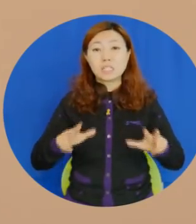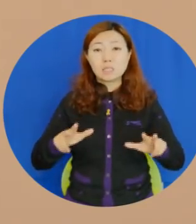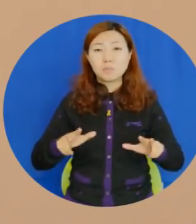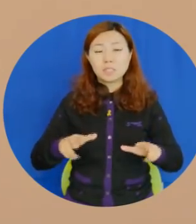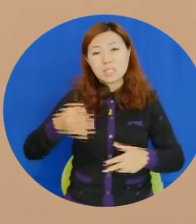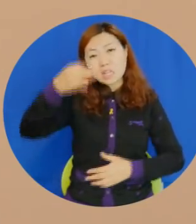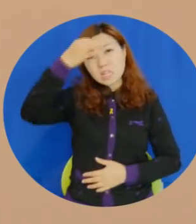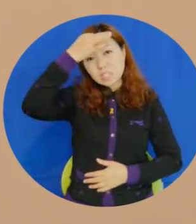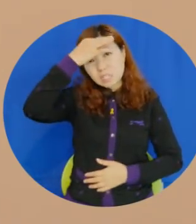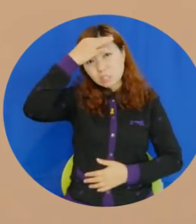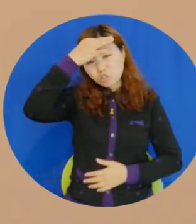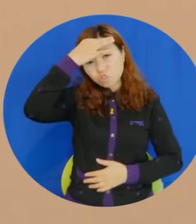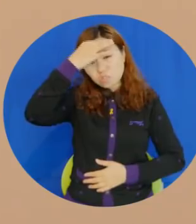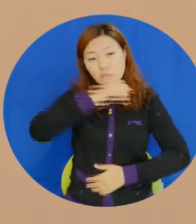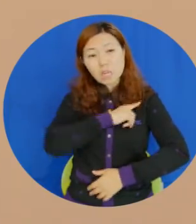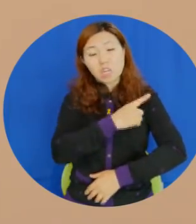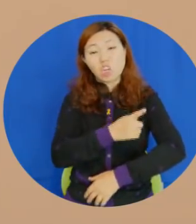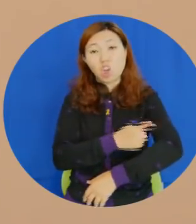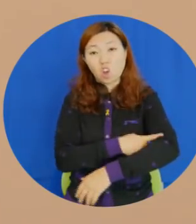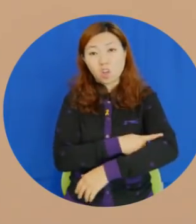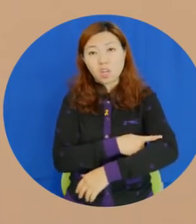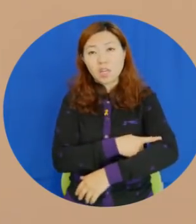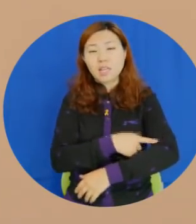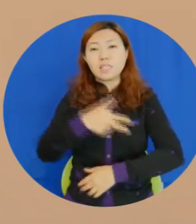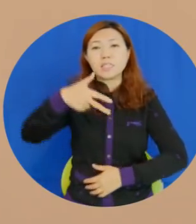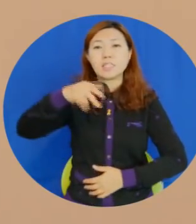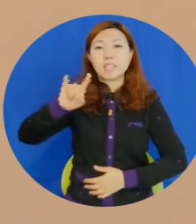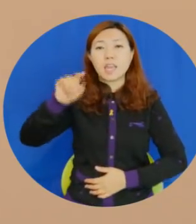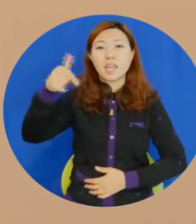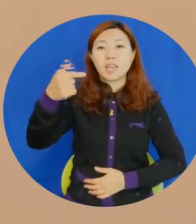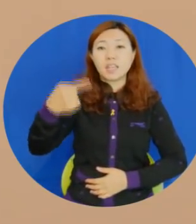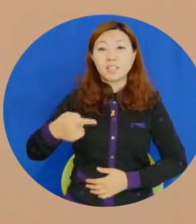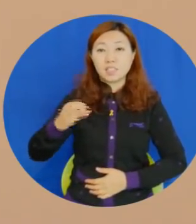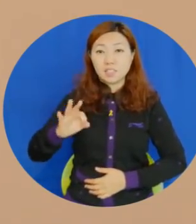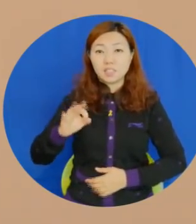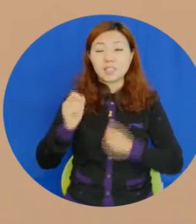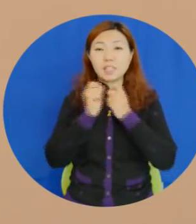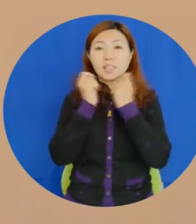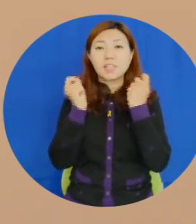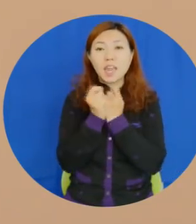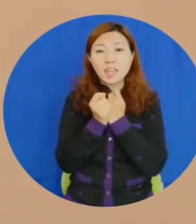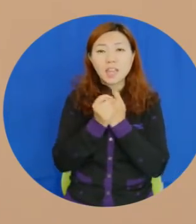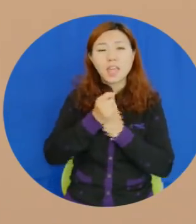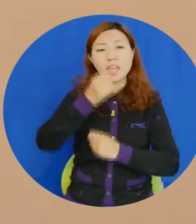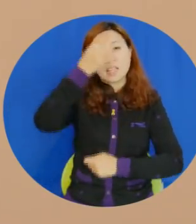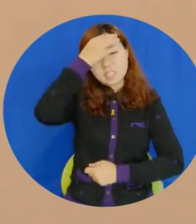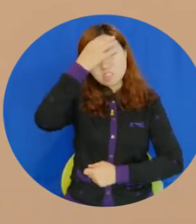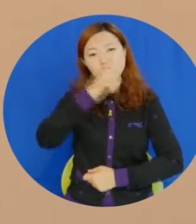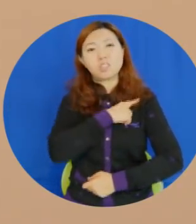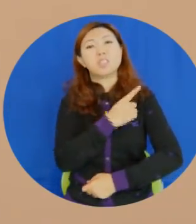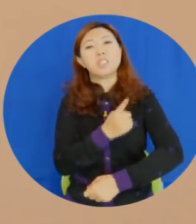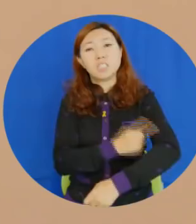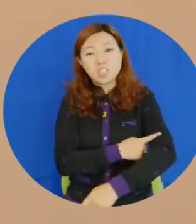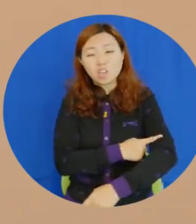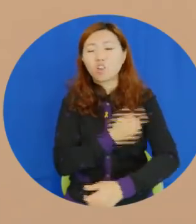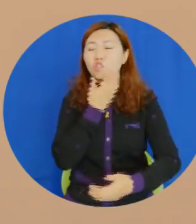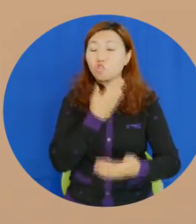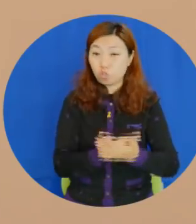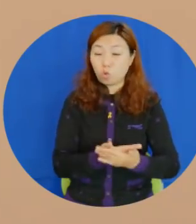그렇지 않아요. 이제는 재능이 가치가 되지 학벌이, 학위가 중요한 가치가 안 되는